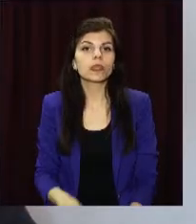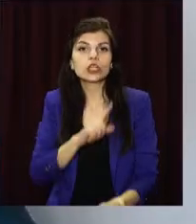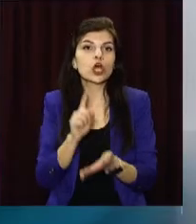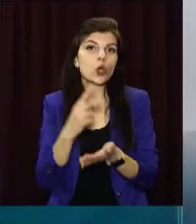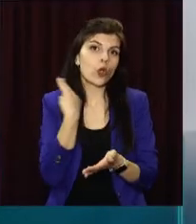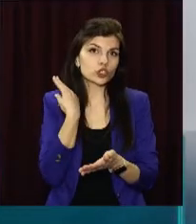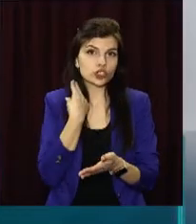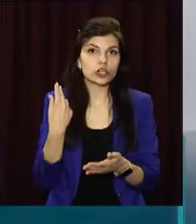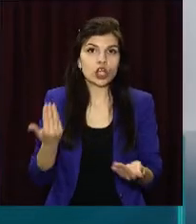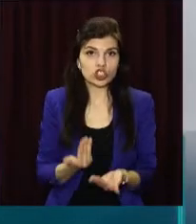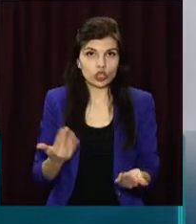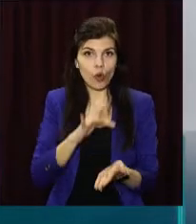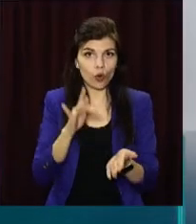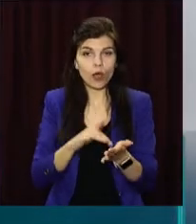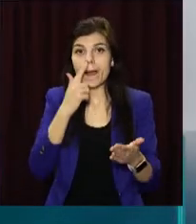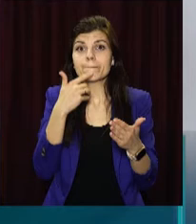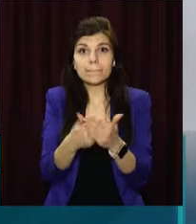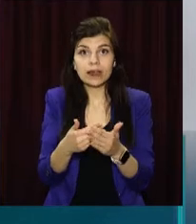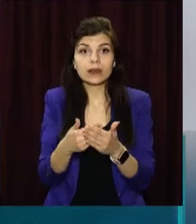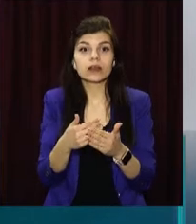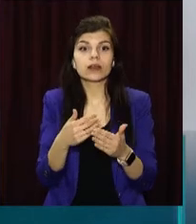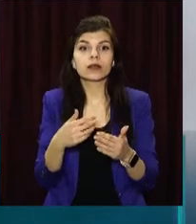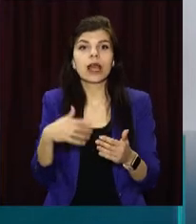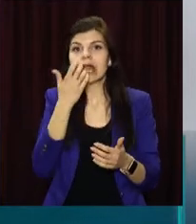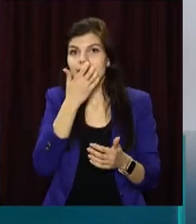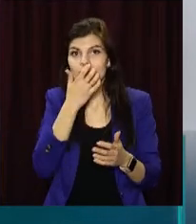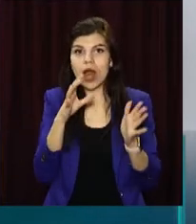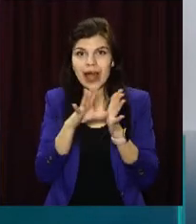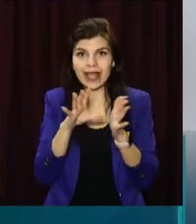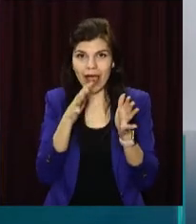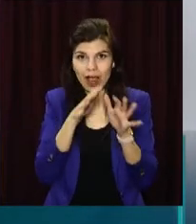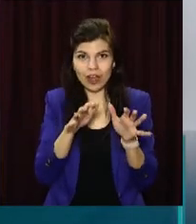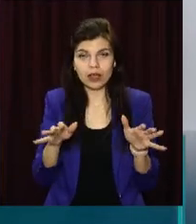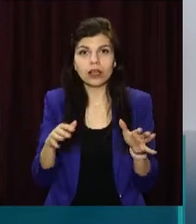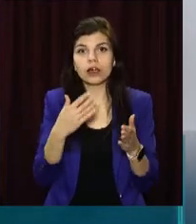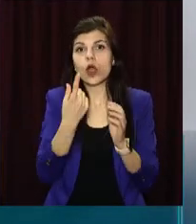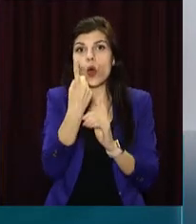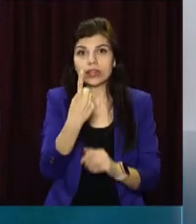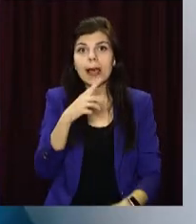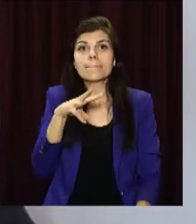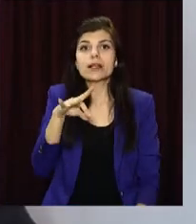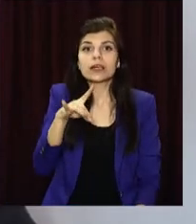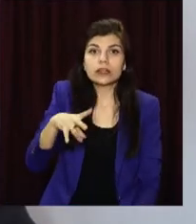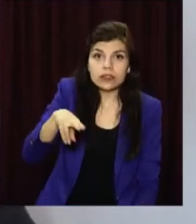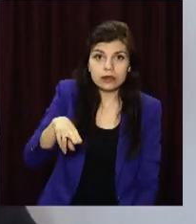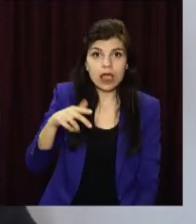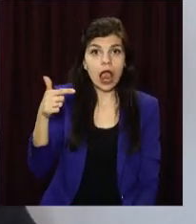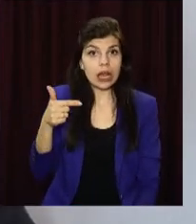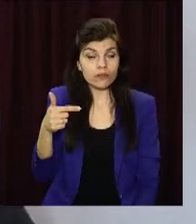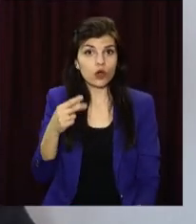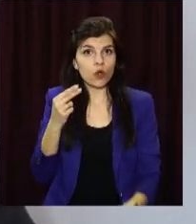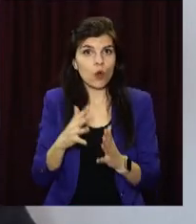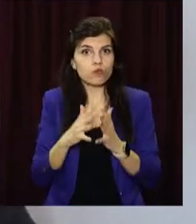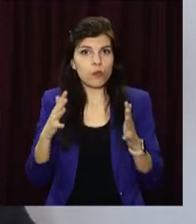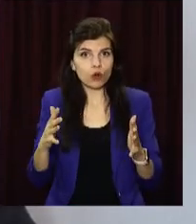Задолженість жителів города перед поставщиками тепловой энергии на сегодняшний день составляет 1 миллиард гривен. То есть сумма чуть